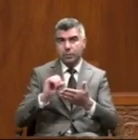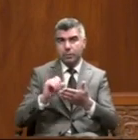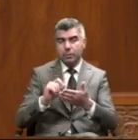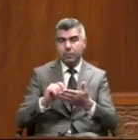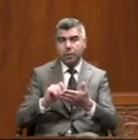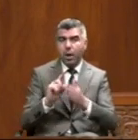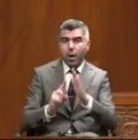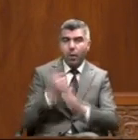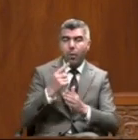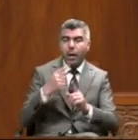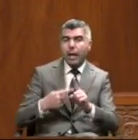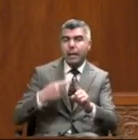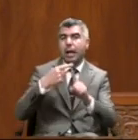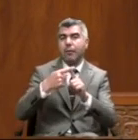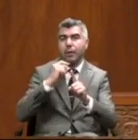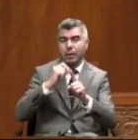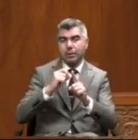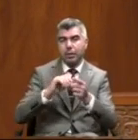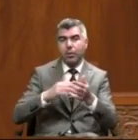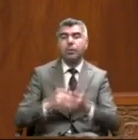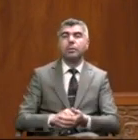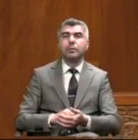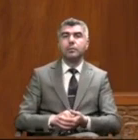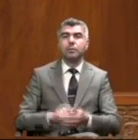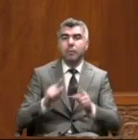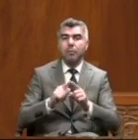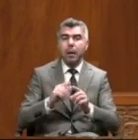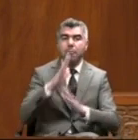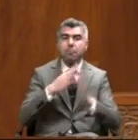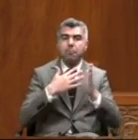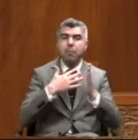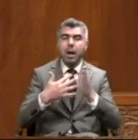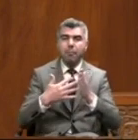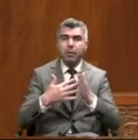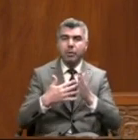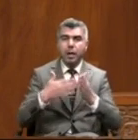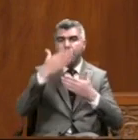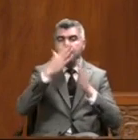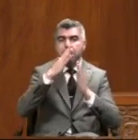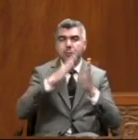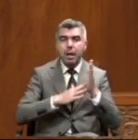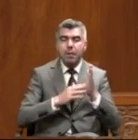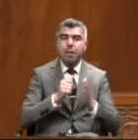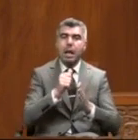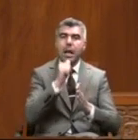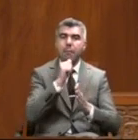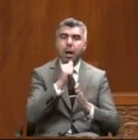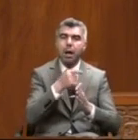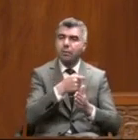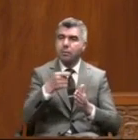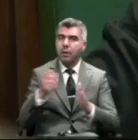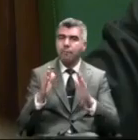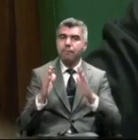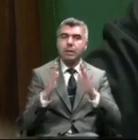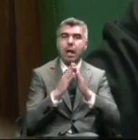الاوليه الاضافيه الخاصه بالبرنامج الوطني نتاع المياه الصالحه للشرب